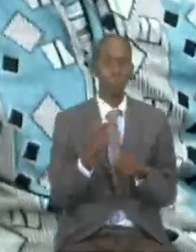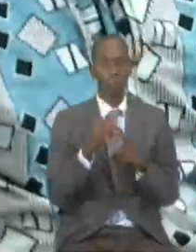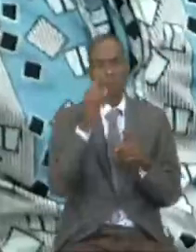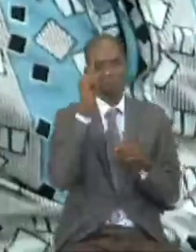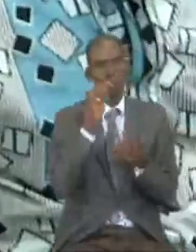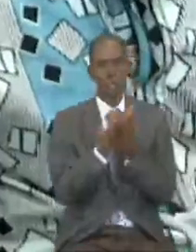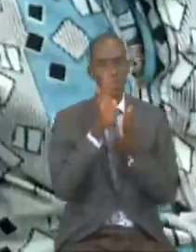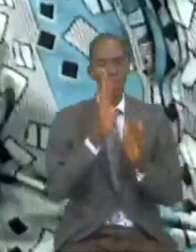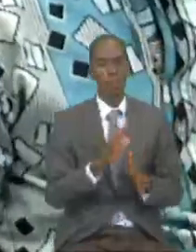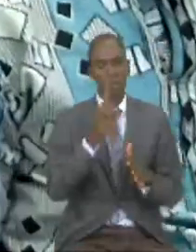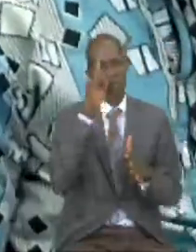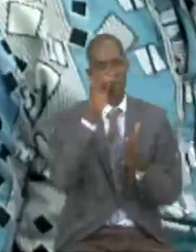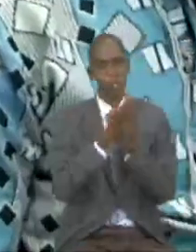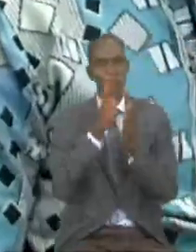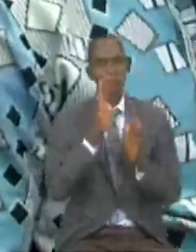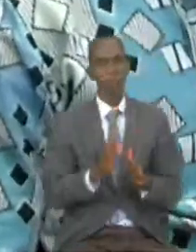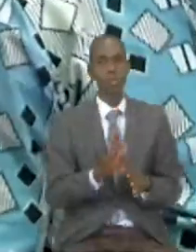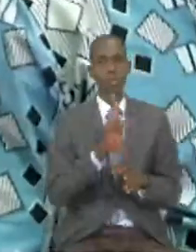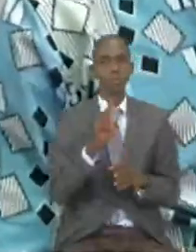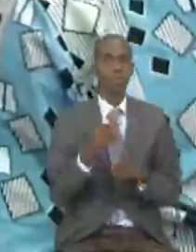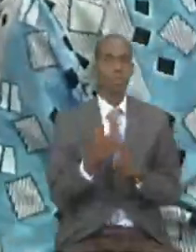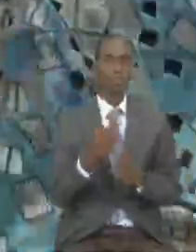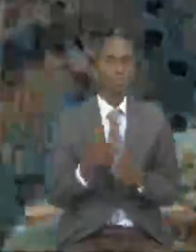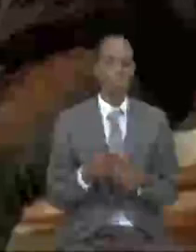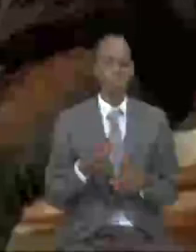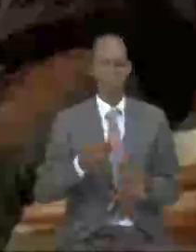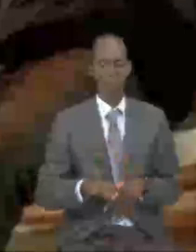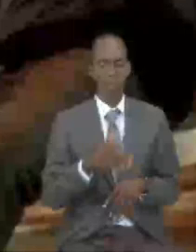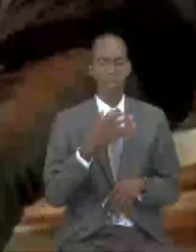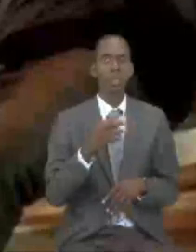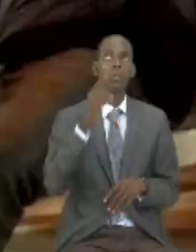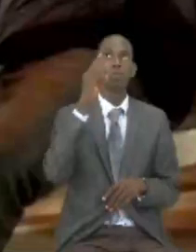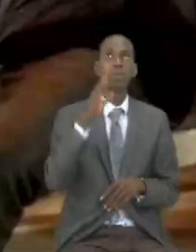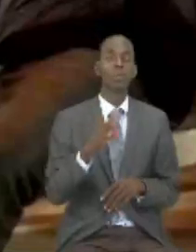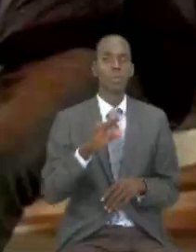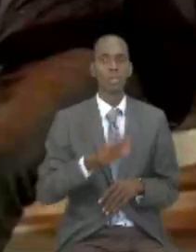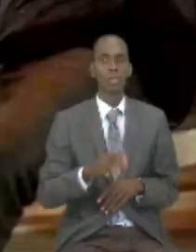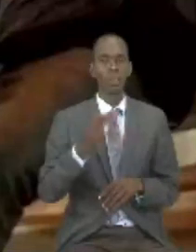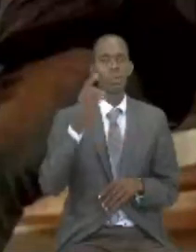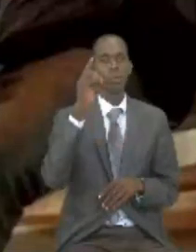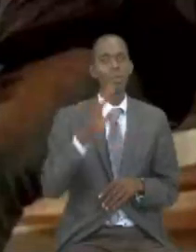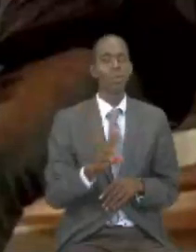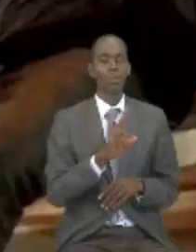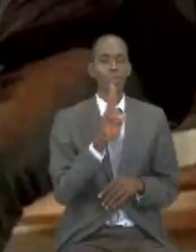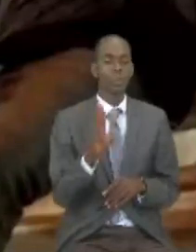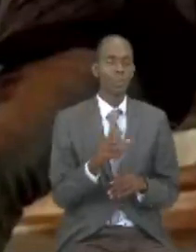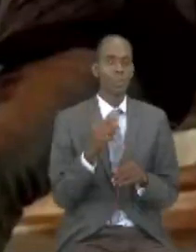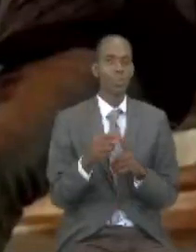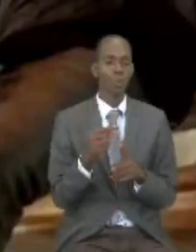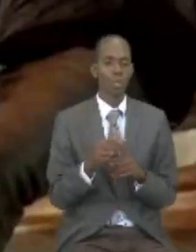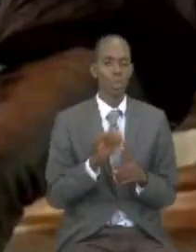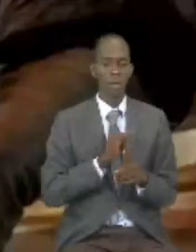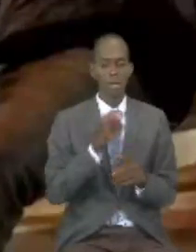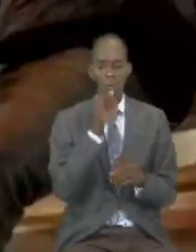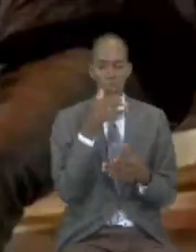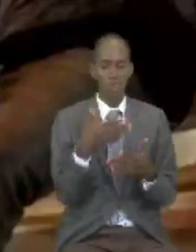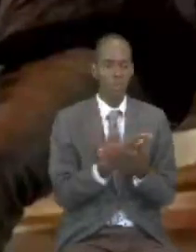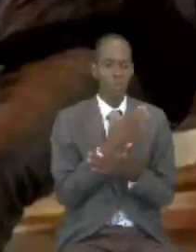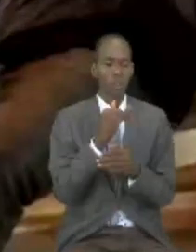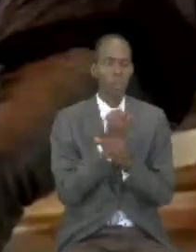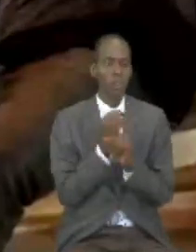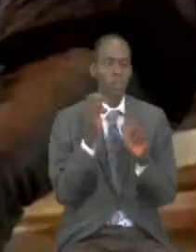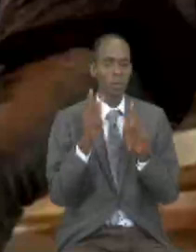il y a quelque chose de plus. Parfois, on dit que je suis enfant de Dieu, mais il y a quelque chose de plus. Et parfois, on dit que je suis converti, mais il y a quelque chose de plus. Parfois,